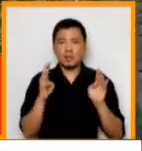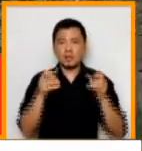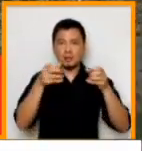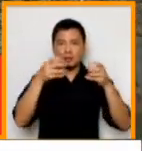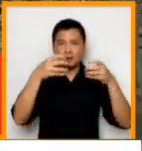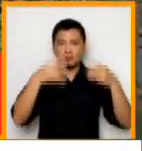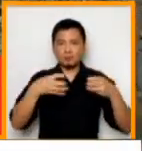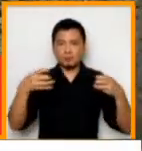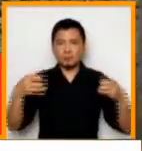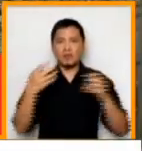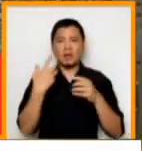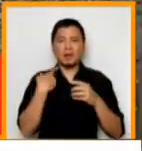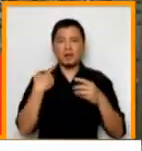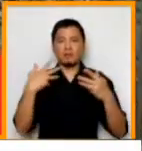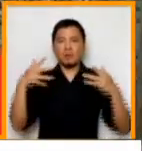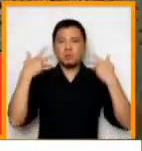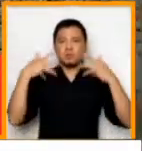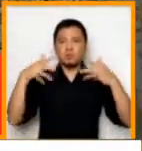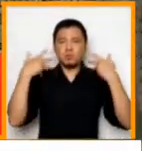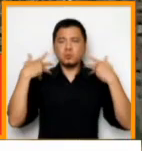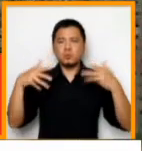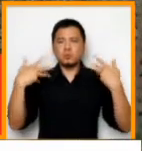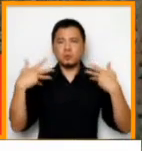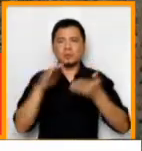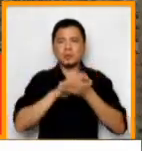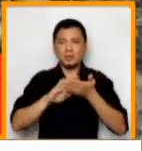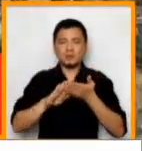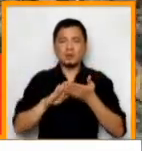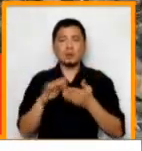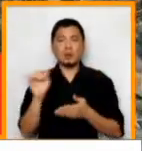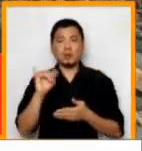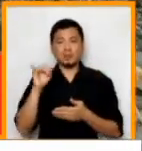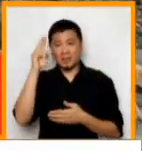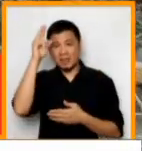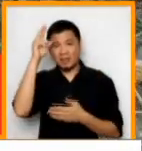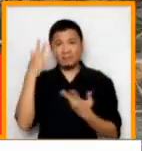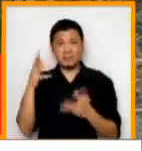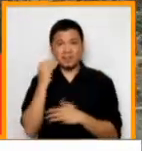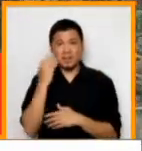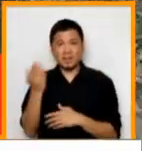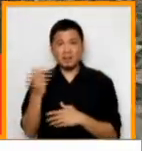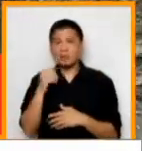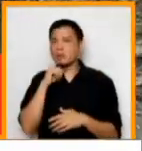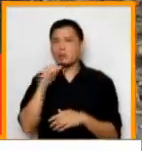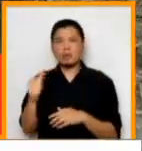ang mga manok. Huwag na rin daw katayin at kainin ang mga namatay ng manok.